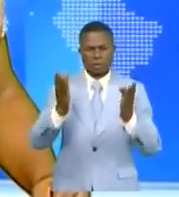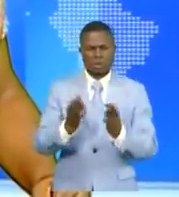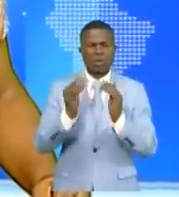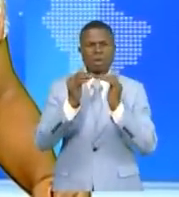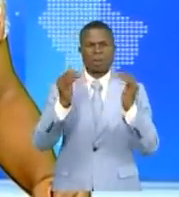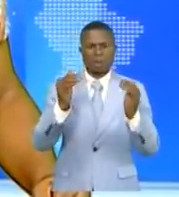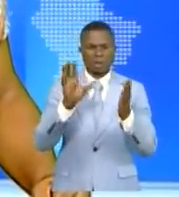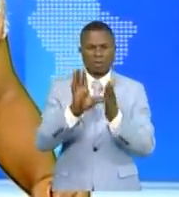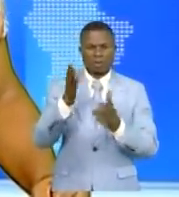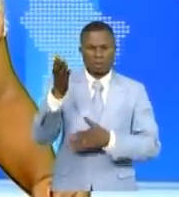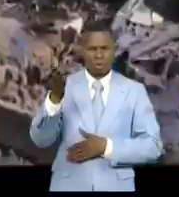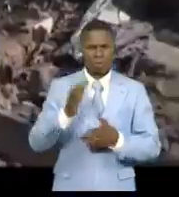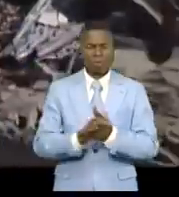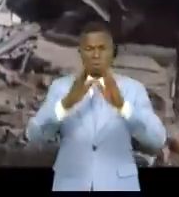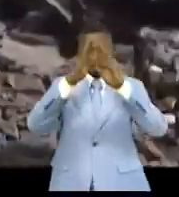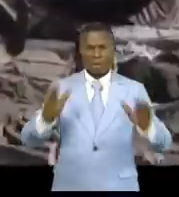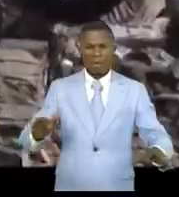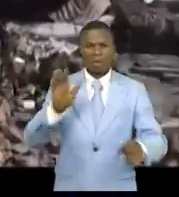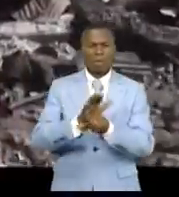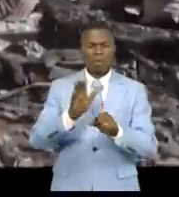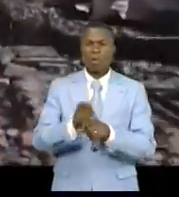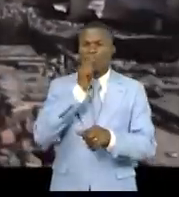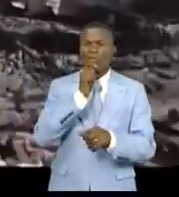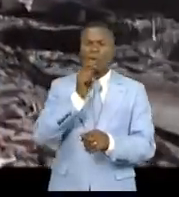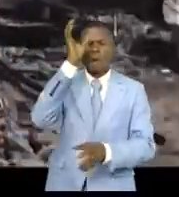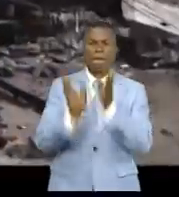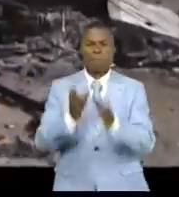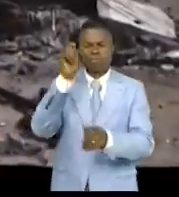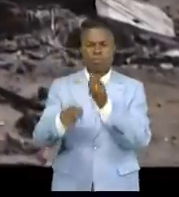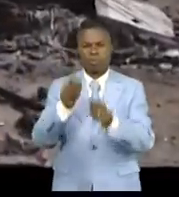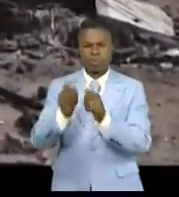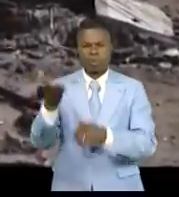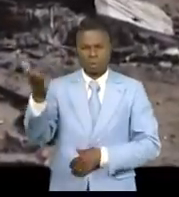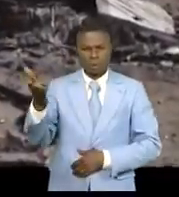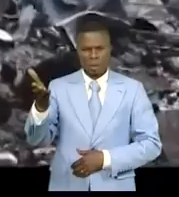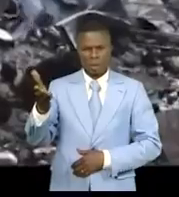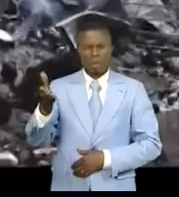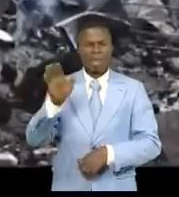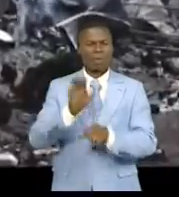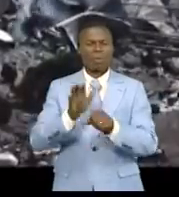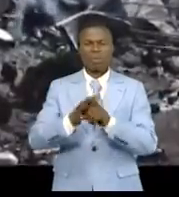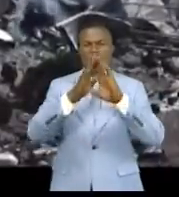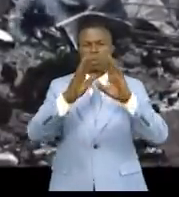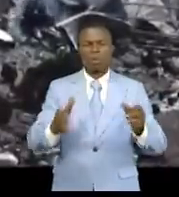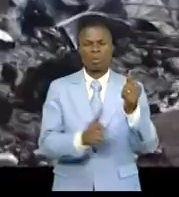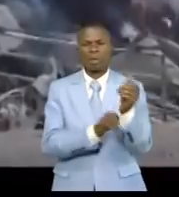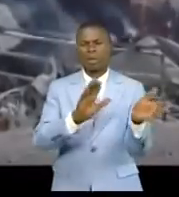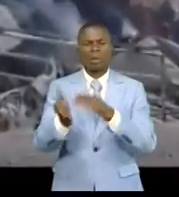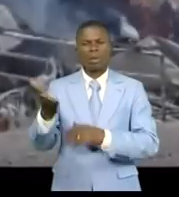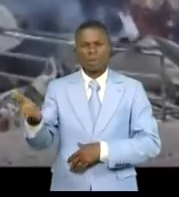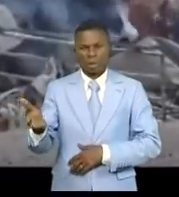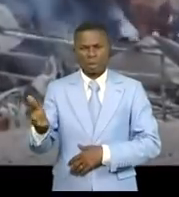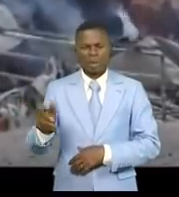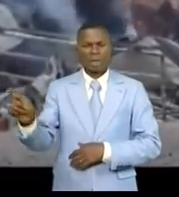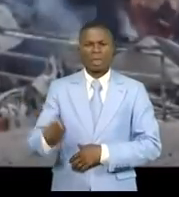paix. Plusieurs maisons ont été incendiées le lundi 12 avril à Bouhene, bourgade située dans la chefferie de Bukumu, un